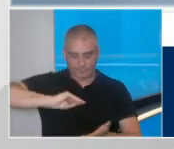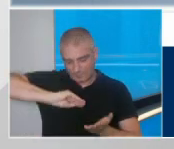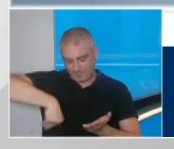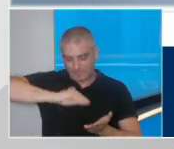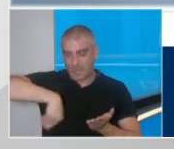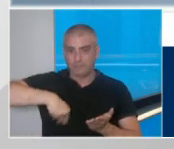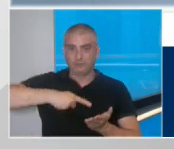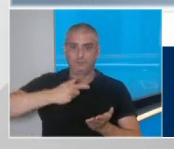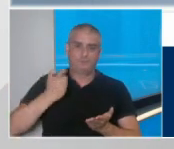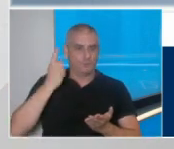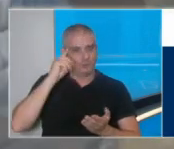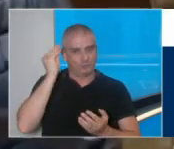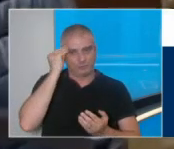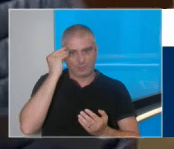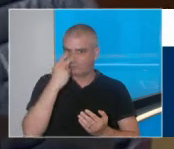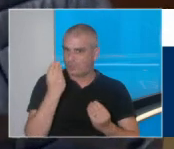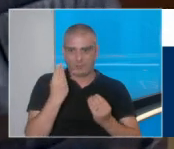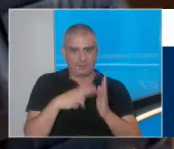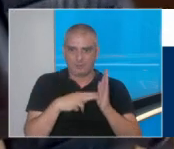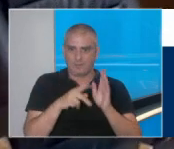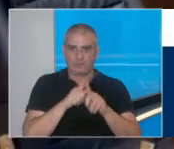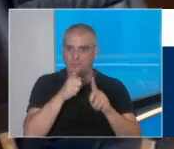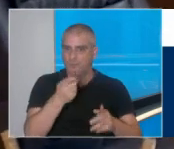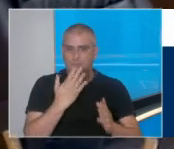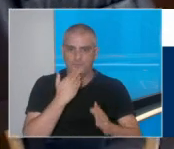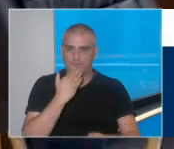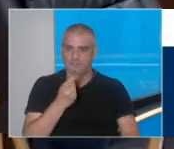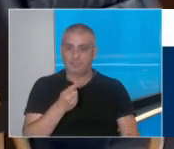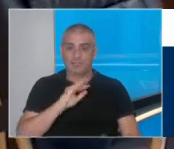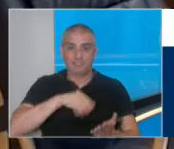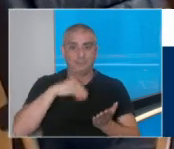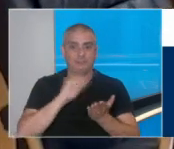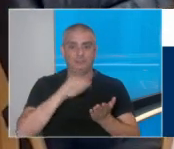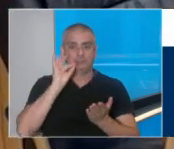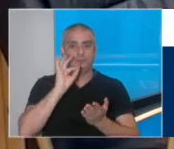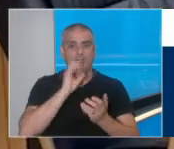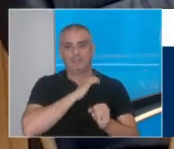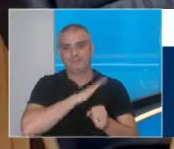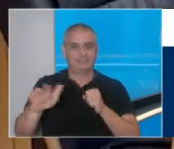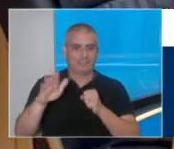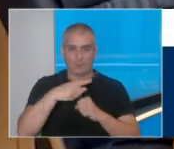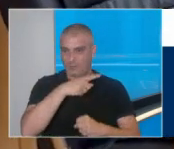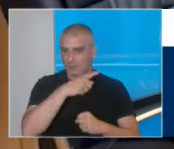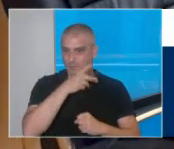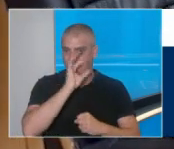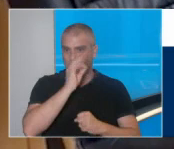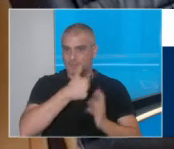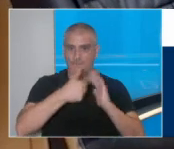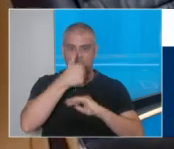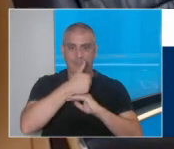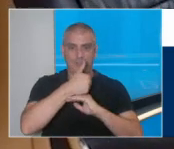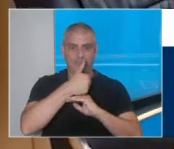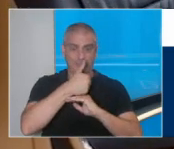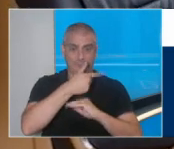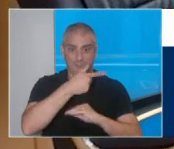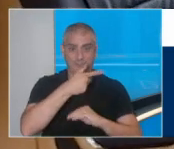ומאשרים, אתם יודעים, אני לא זוכר שראינו כזו תמונה בישראל, אישור של סיכול בכיר